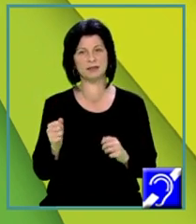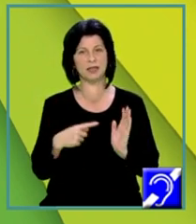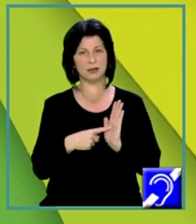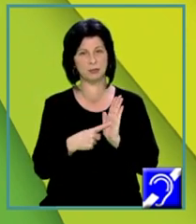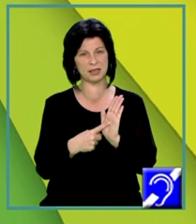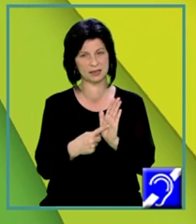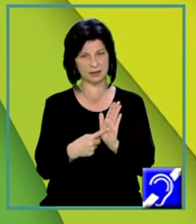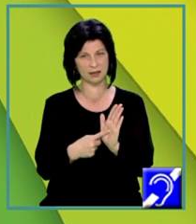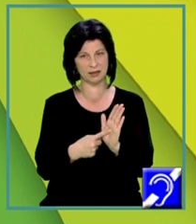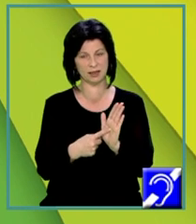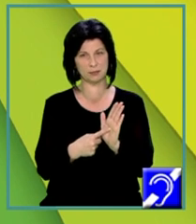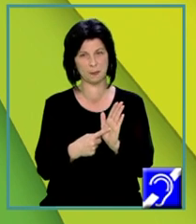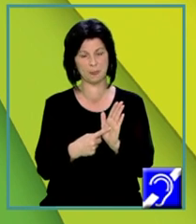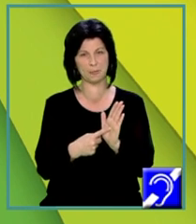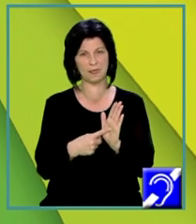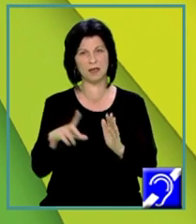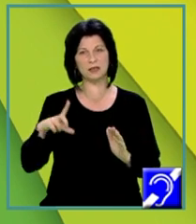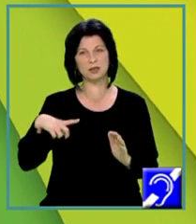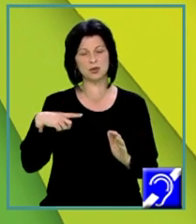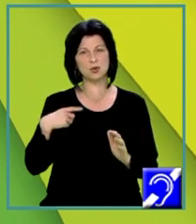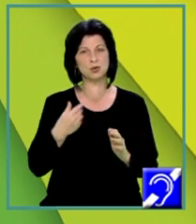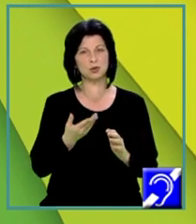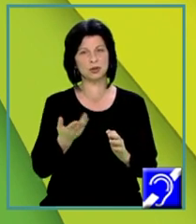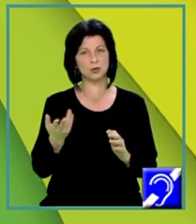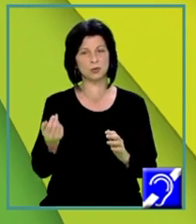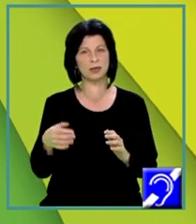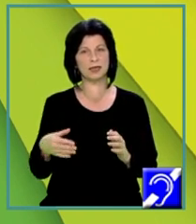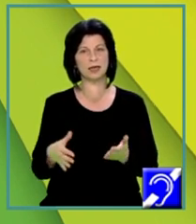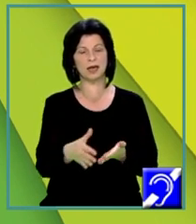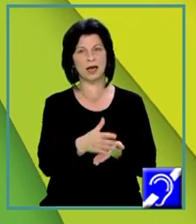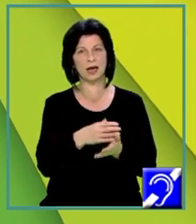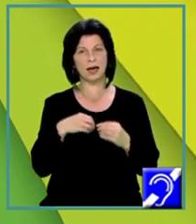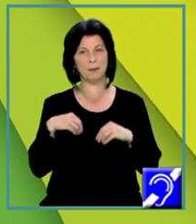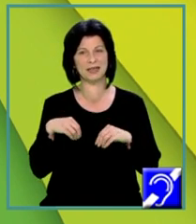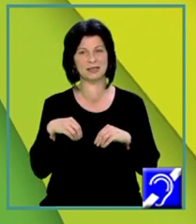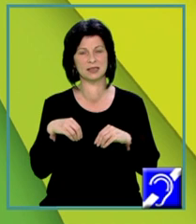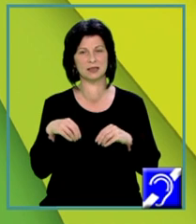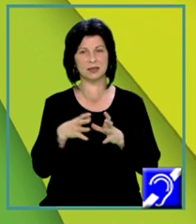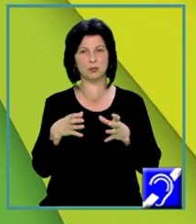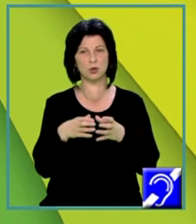y10 specs sunt crește numere raționale bun